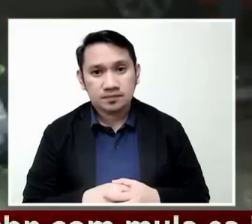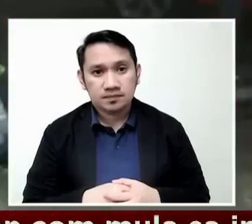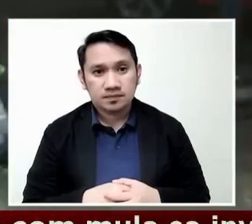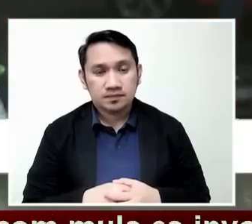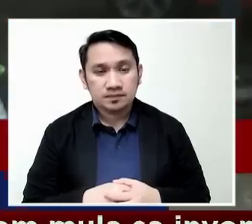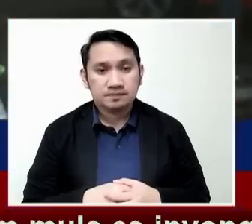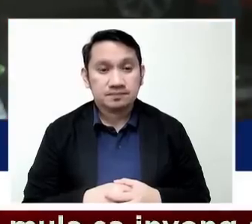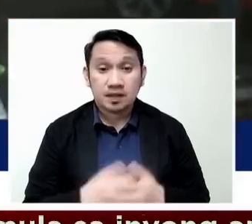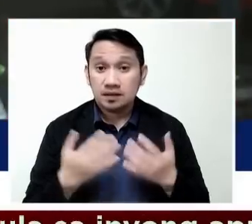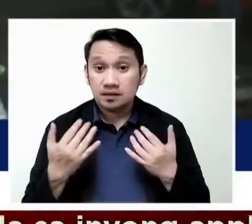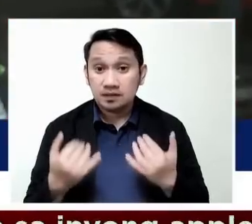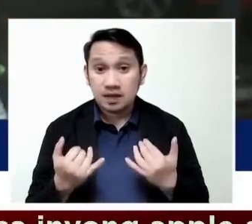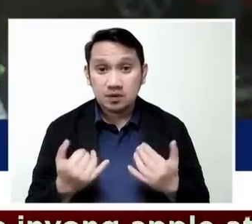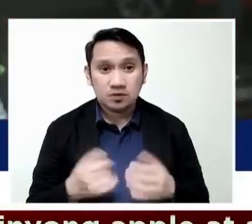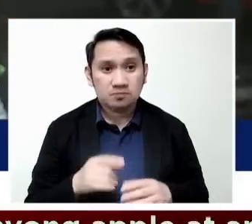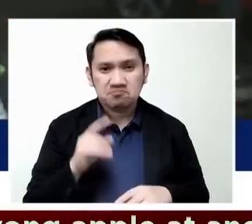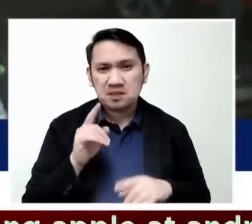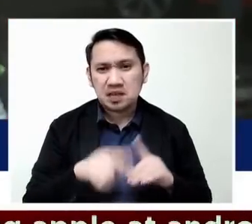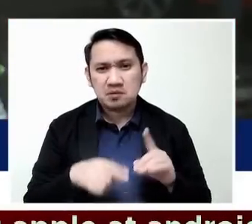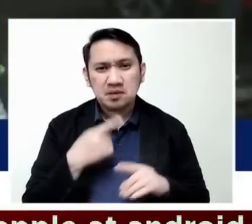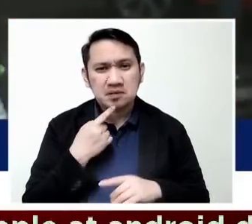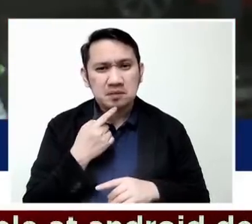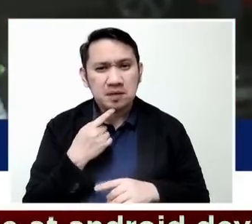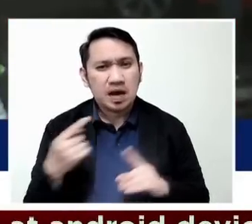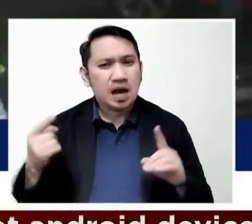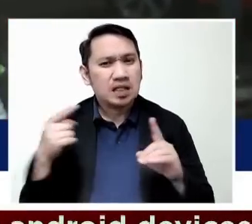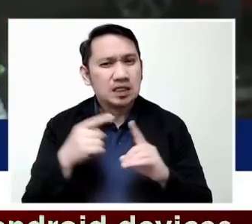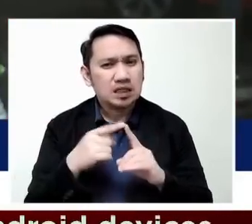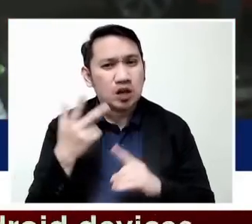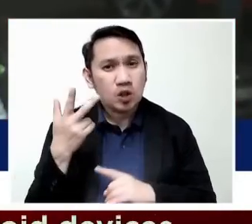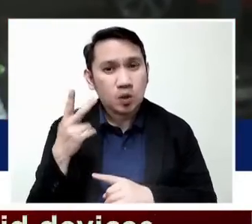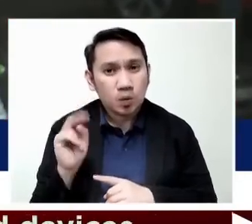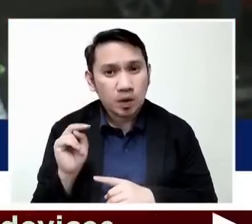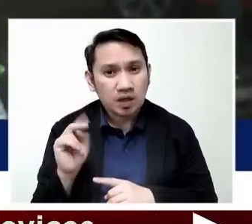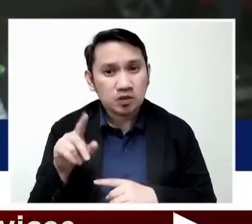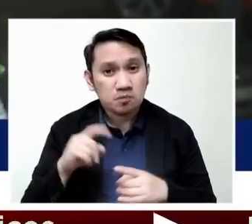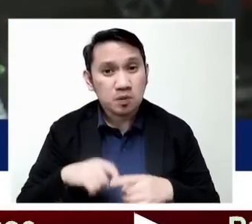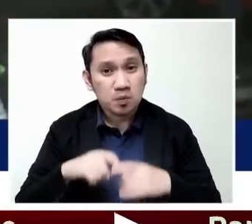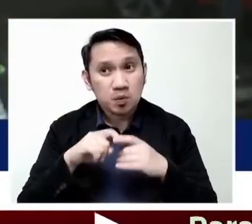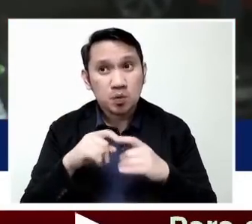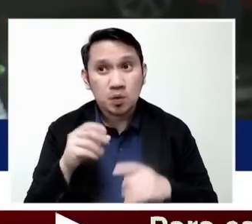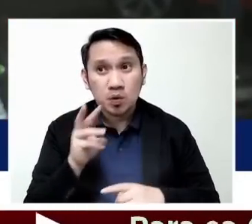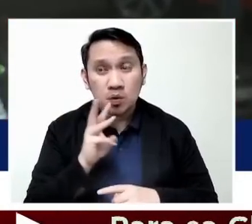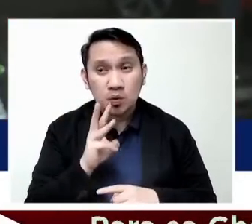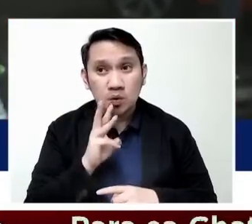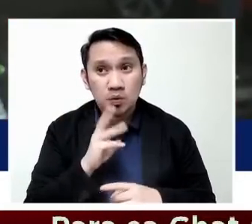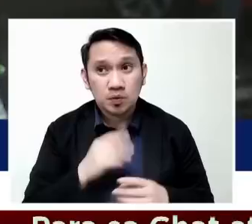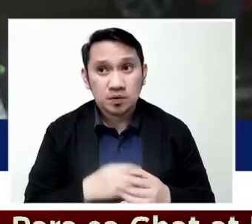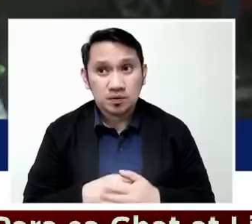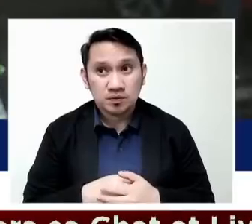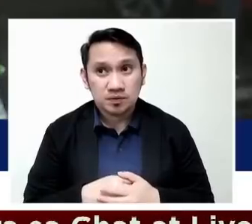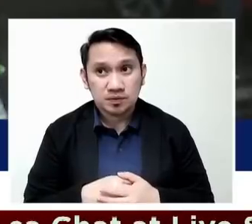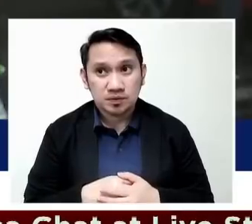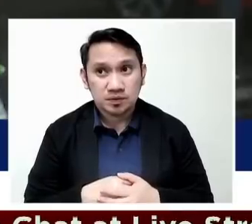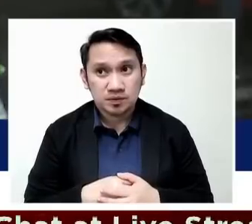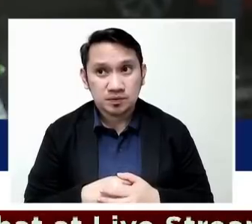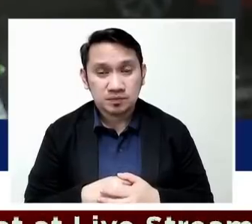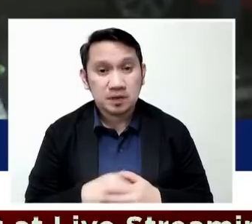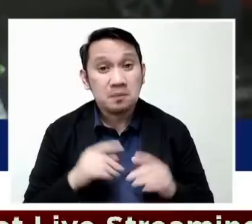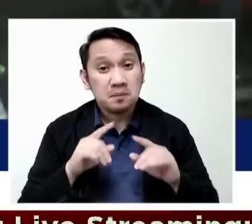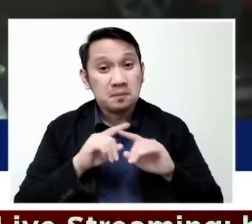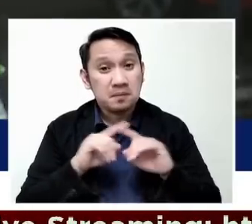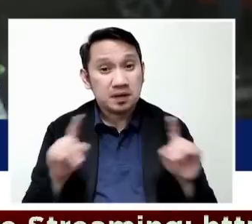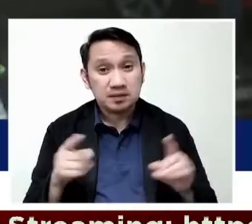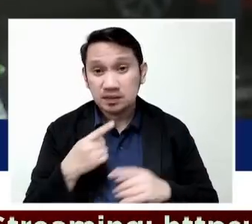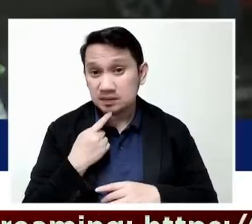Kabayan, sa ngayon, hindi pa masabi ng Maynilad kung hanggang kailan tatagal itong gabi-gabing water service interruptions. Pero ayon